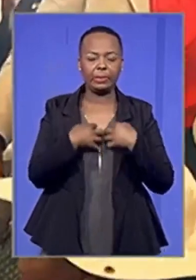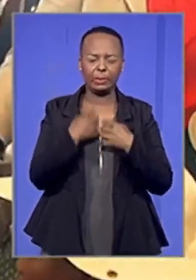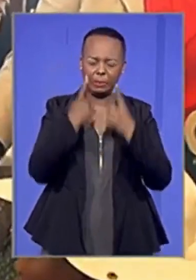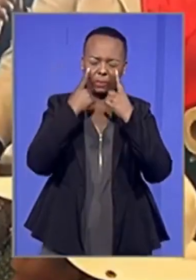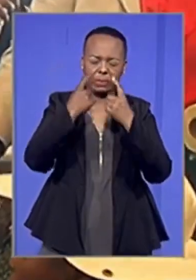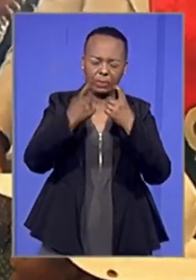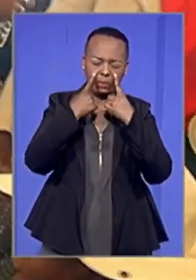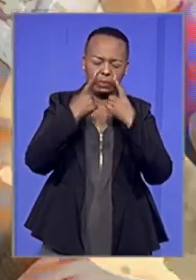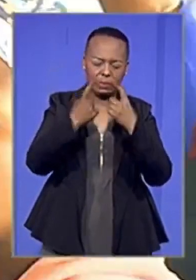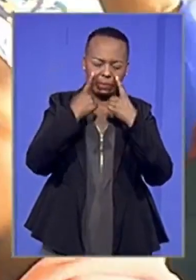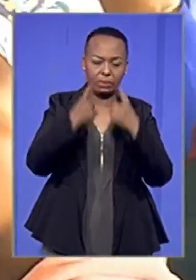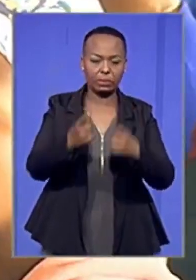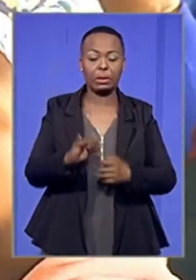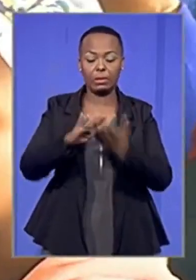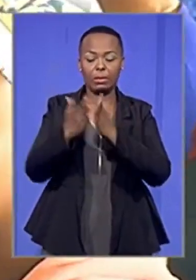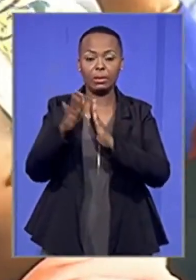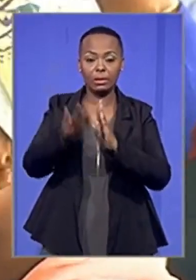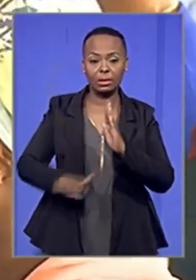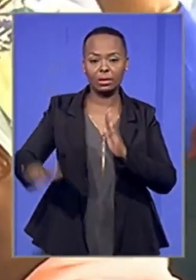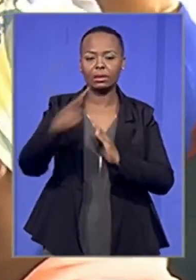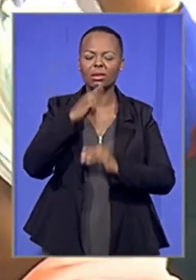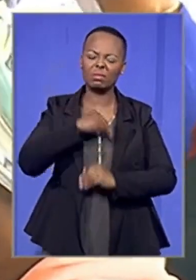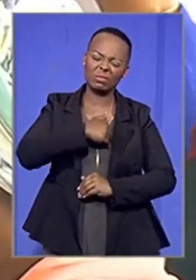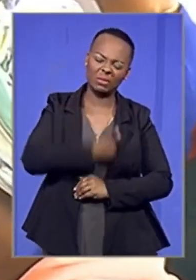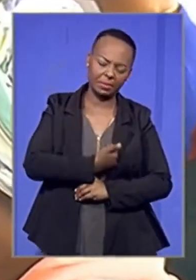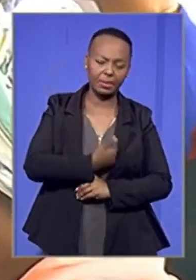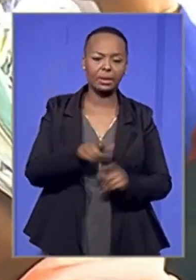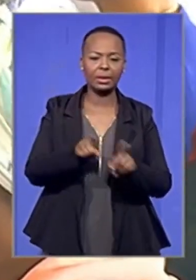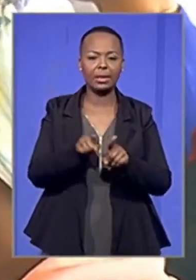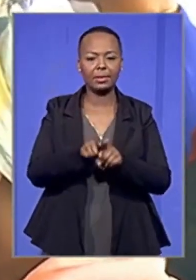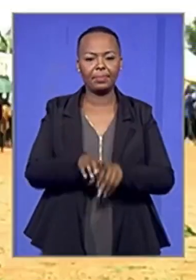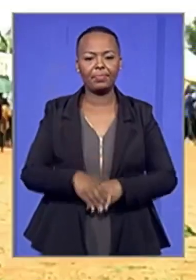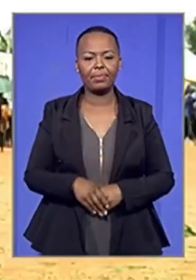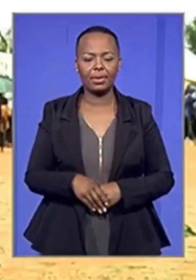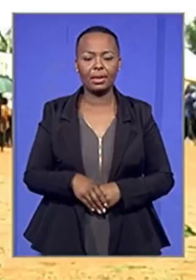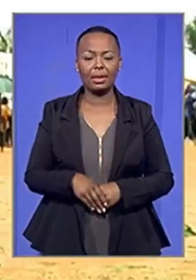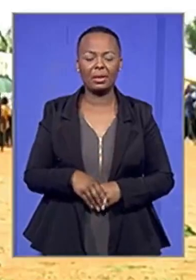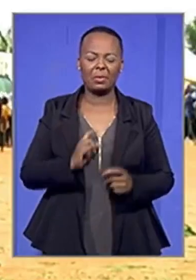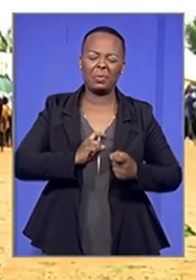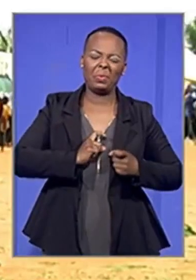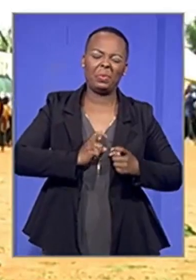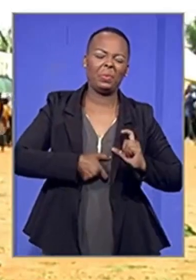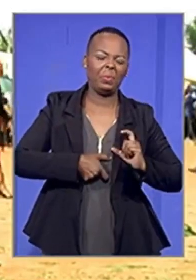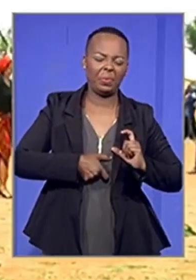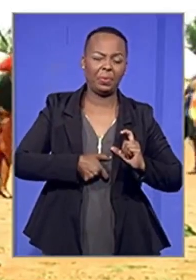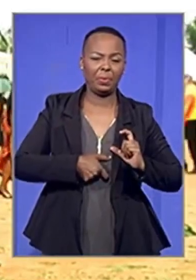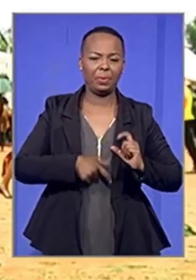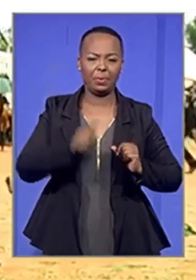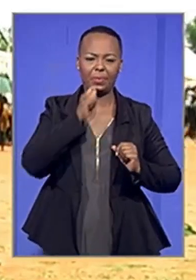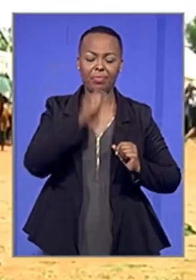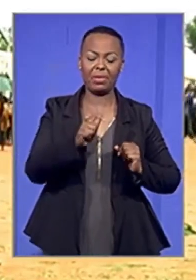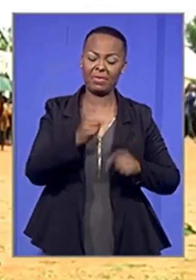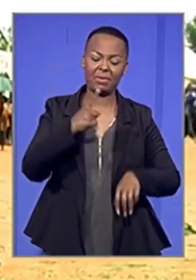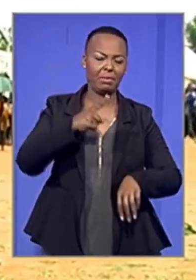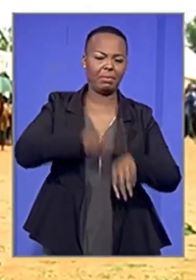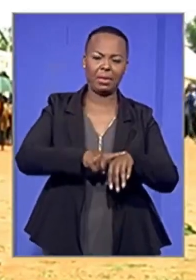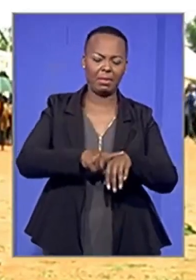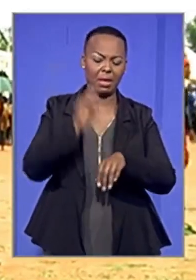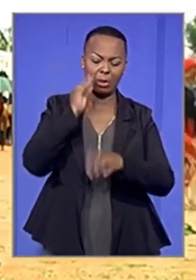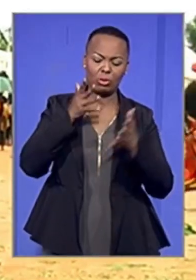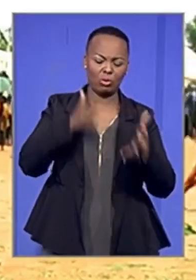Baagi ba kwa Nobodi le bona ba re ba utlwile botlhoko. Ebile pene golo e le gore nga sa ka ra experience e